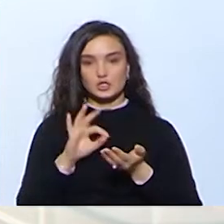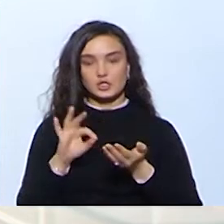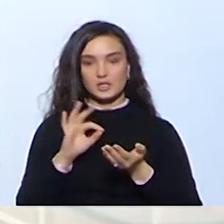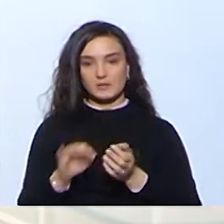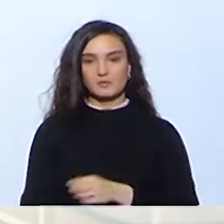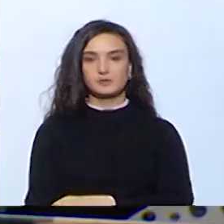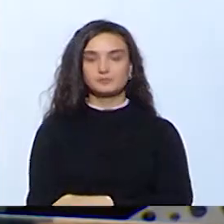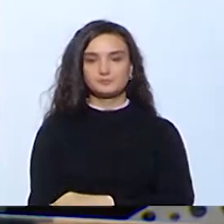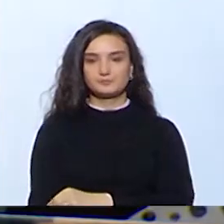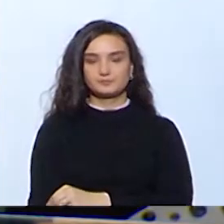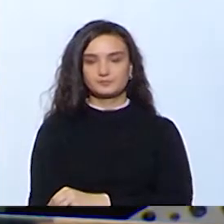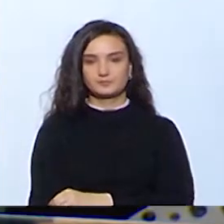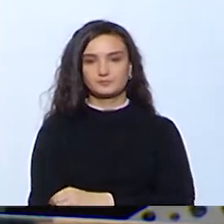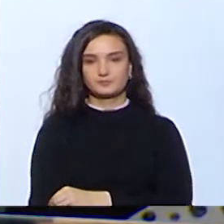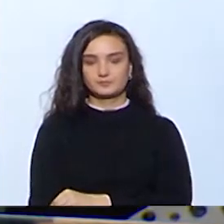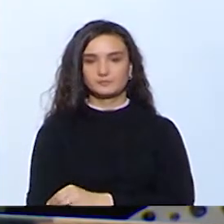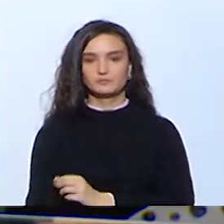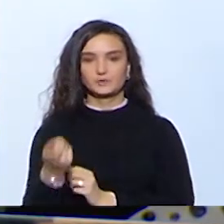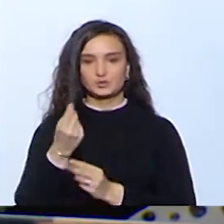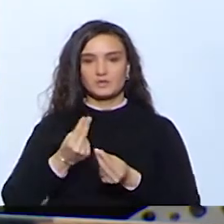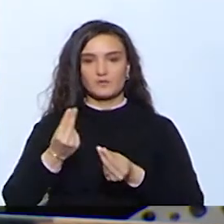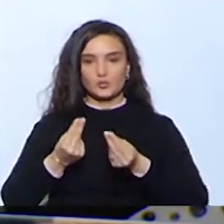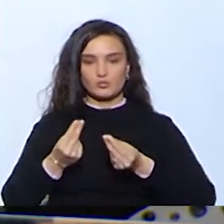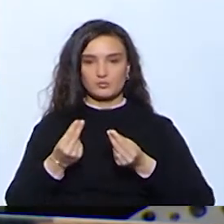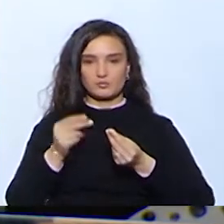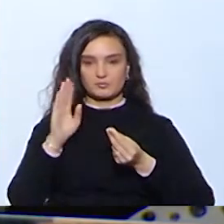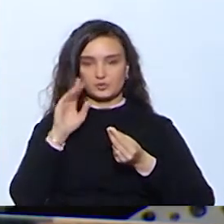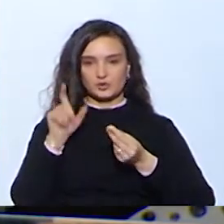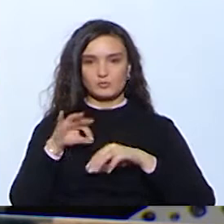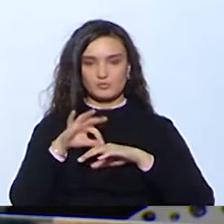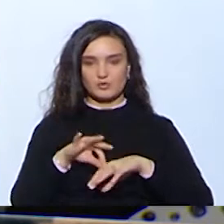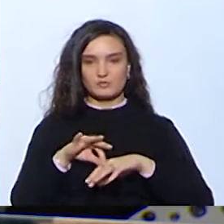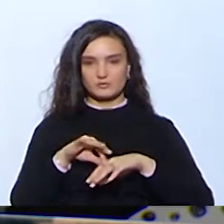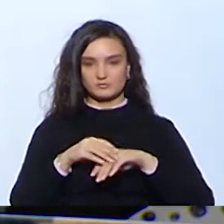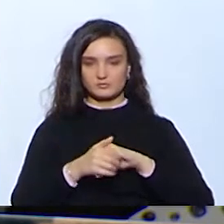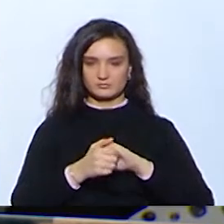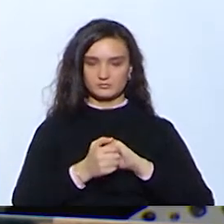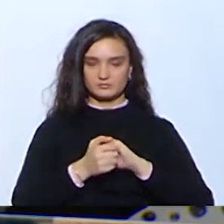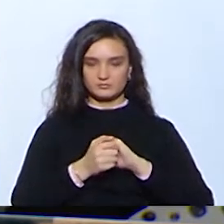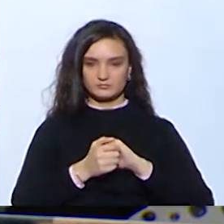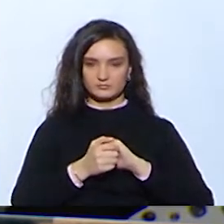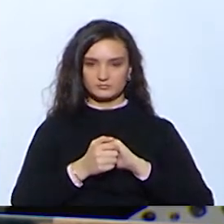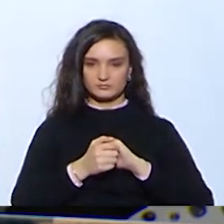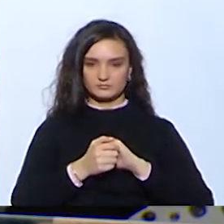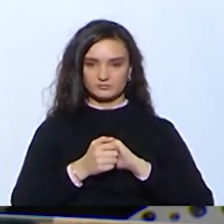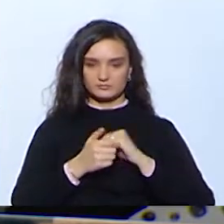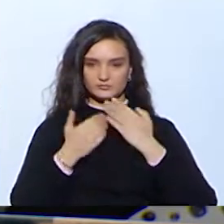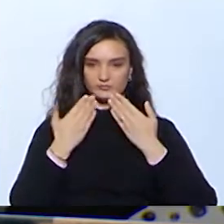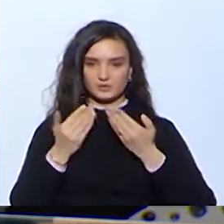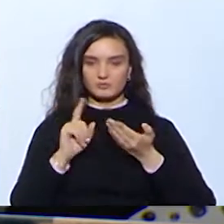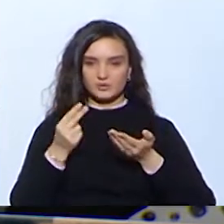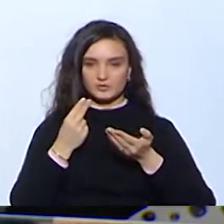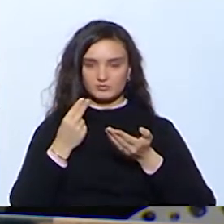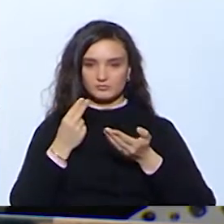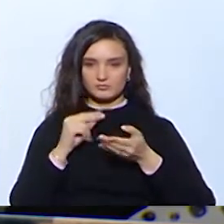შეხება, ხოც და იმასე პატარა წავეხუმრებ. აი ბიჭი მოყავთ ხოლმე, ბიჭონა და დიეტას ვეკითხები რა შამს